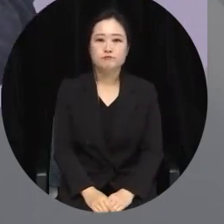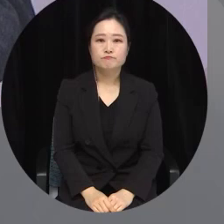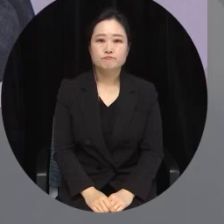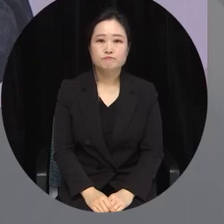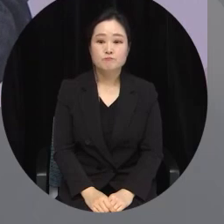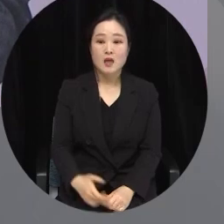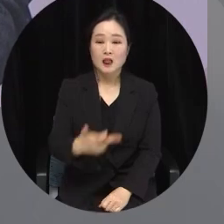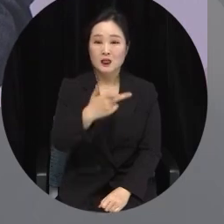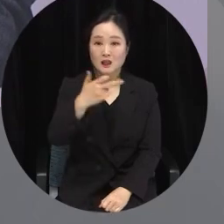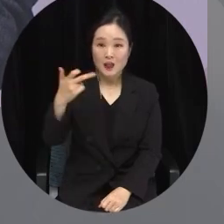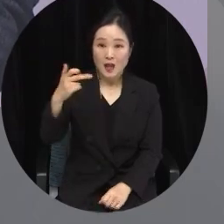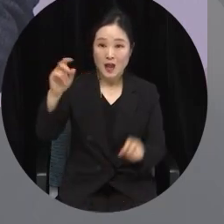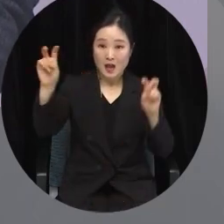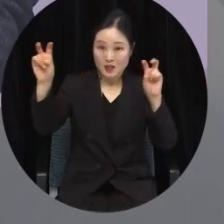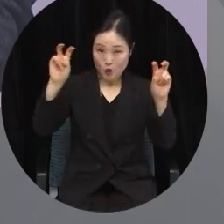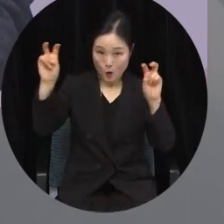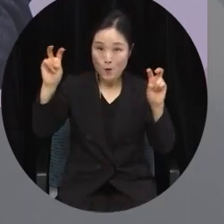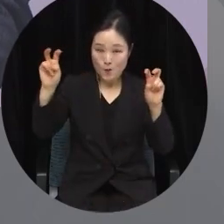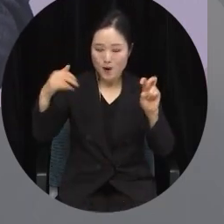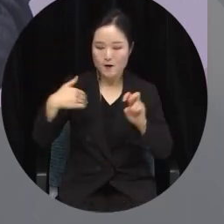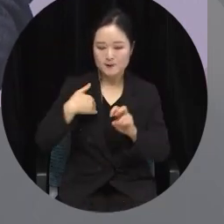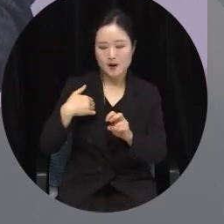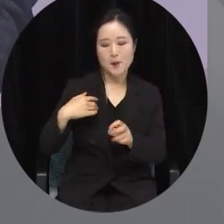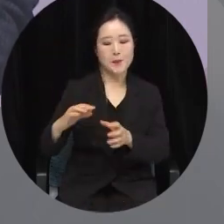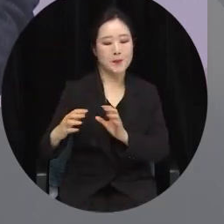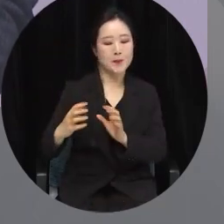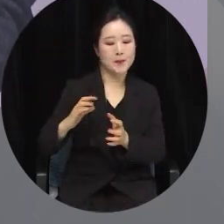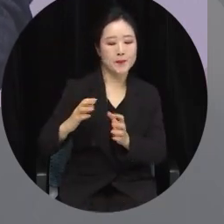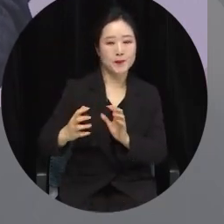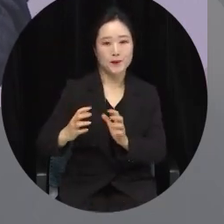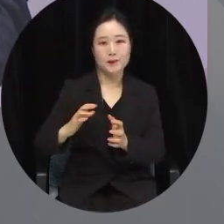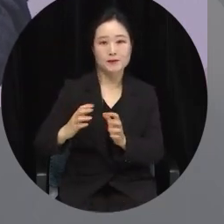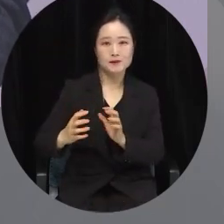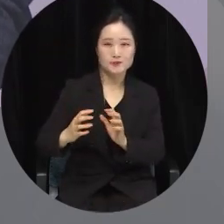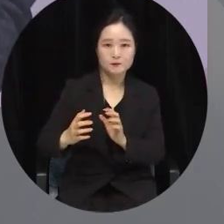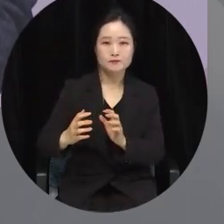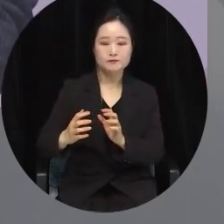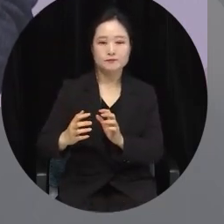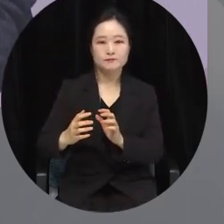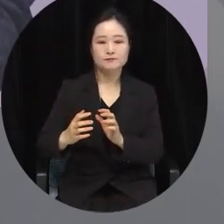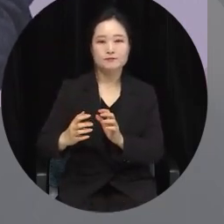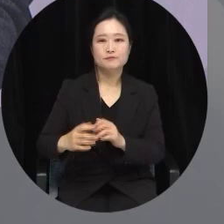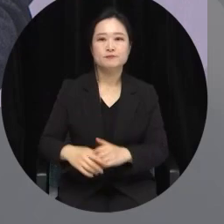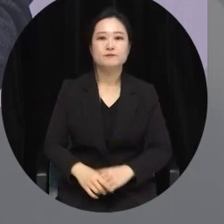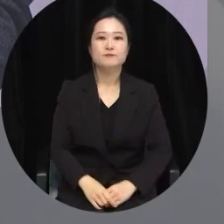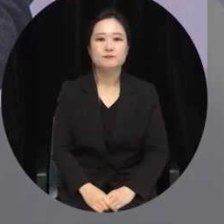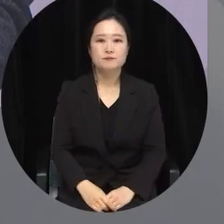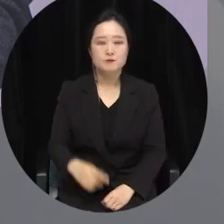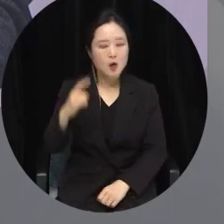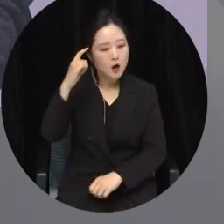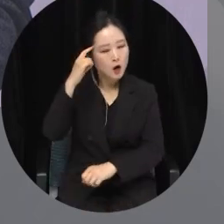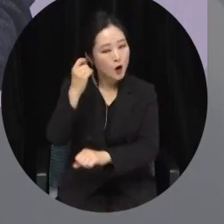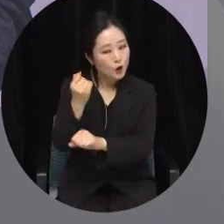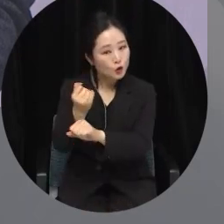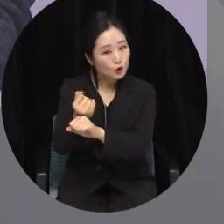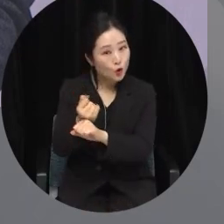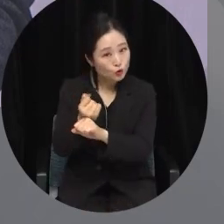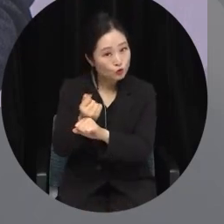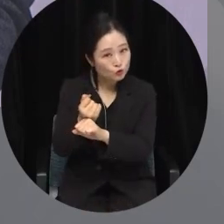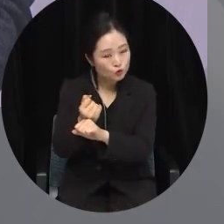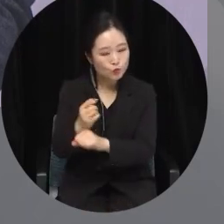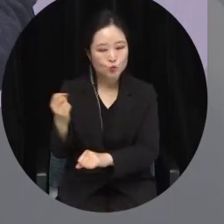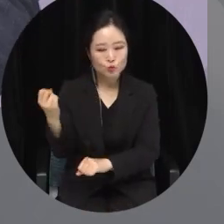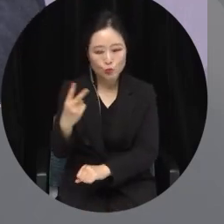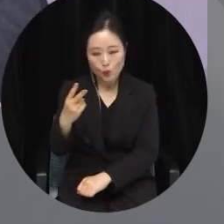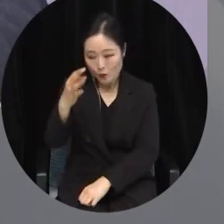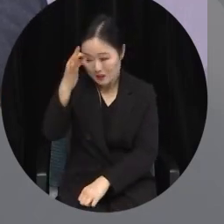대기업과 긴밀하게 협의해서 그러한 대기업의 연구 기능 또 기술